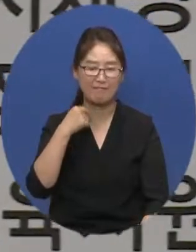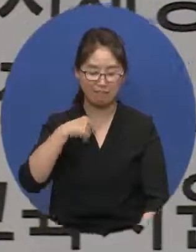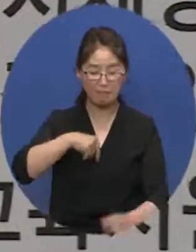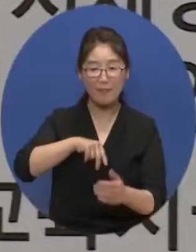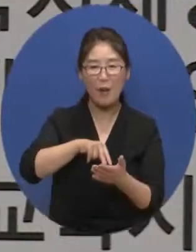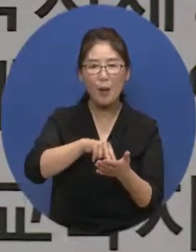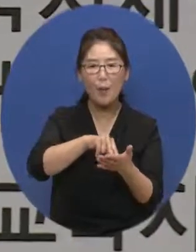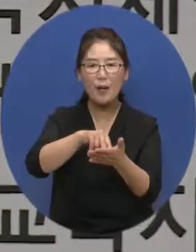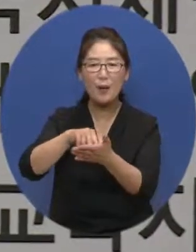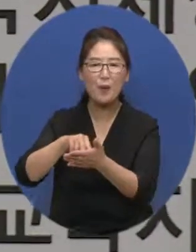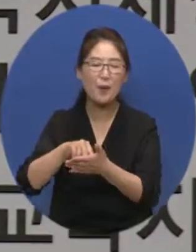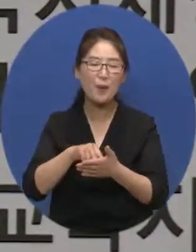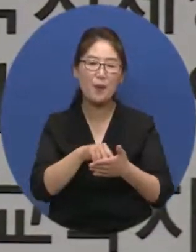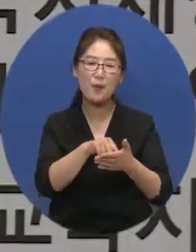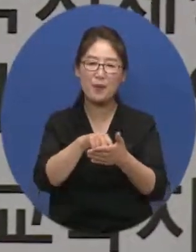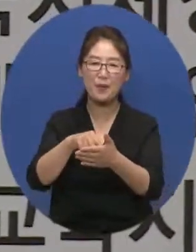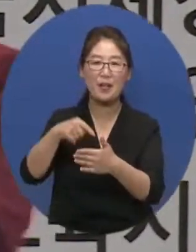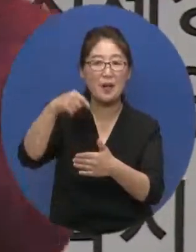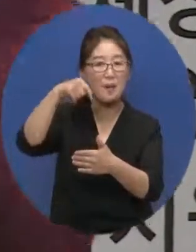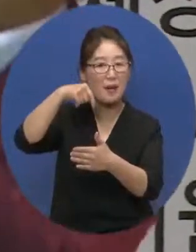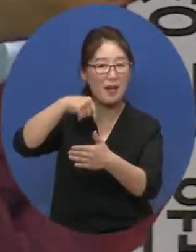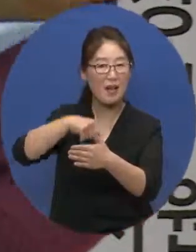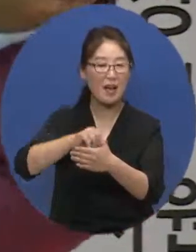외로운 가슴엔